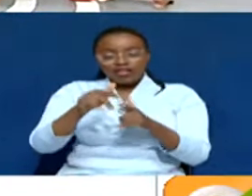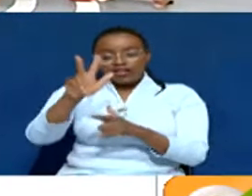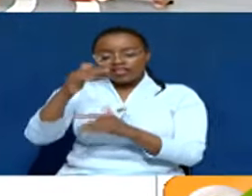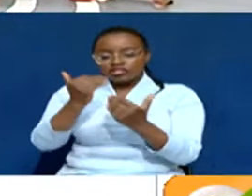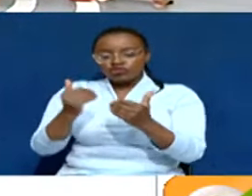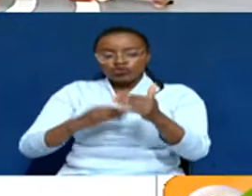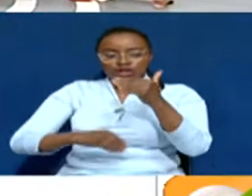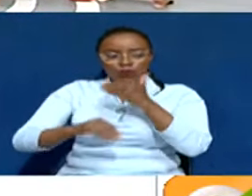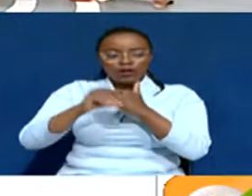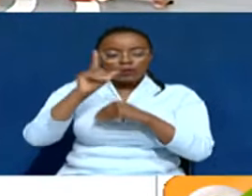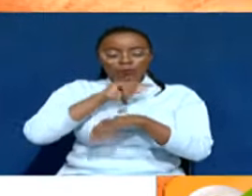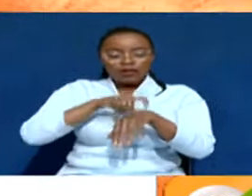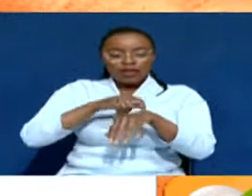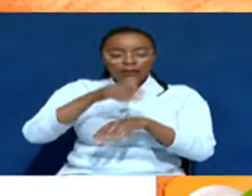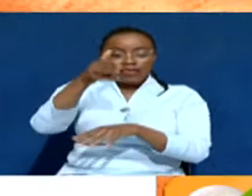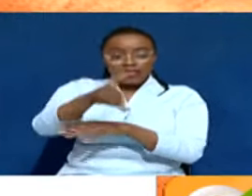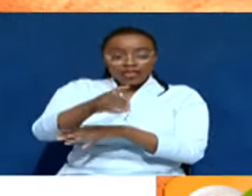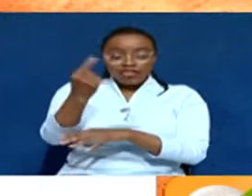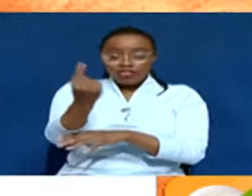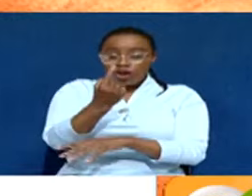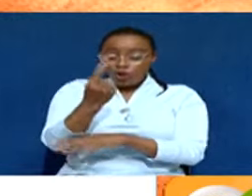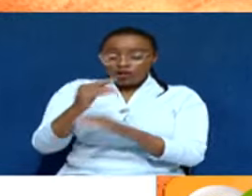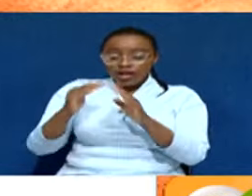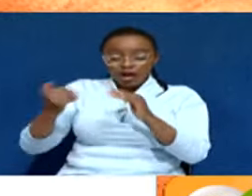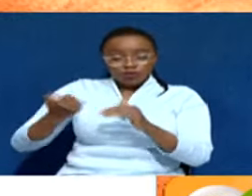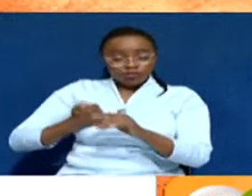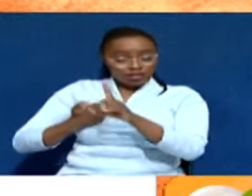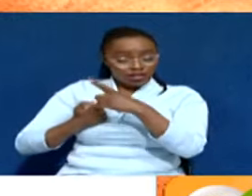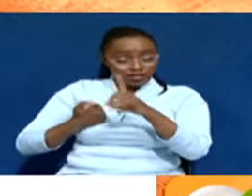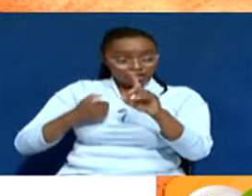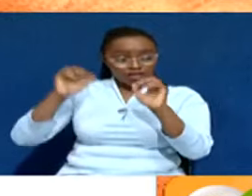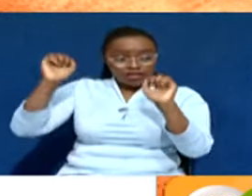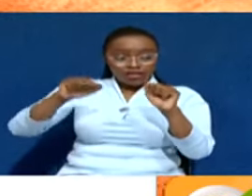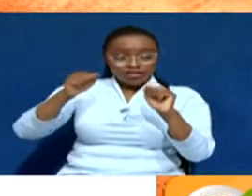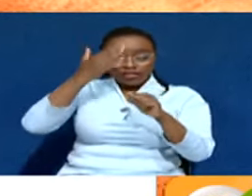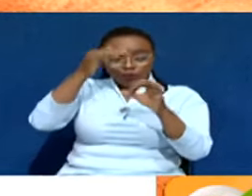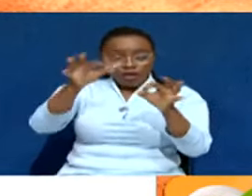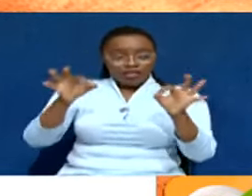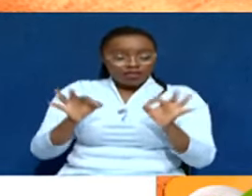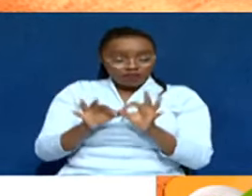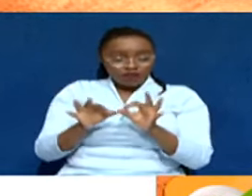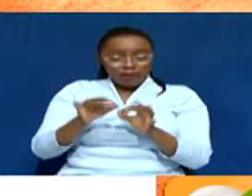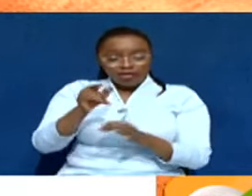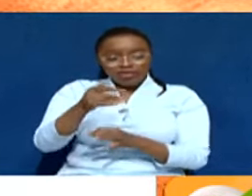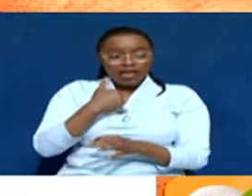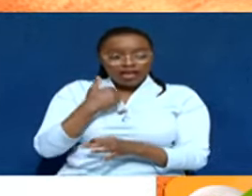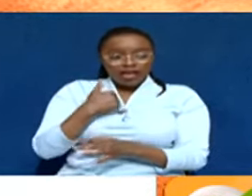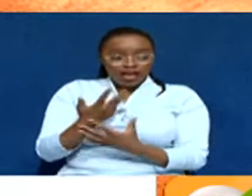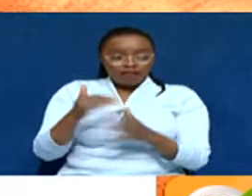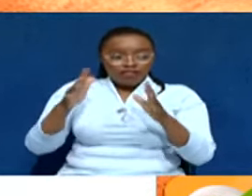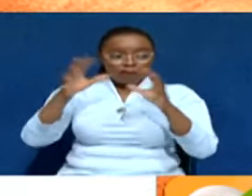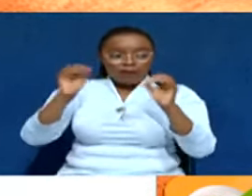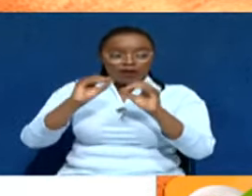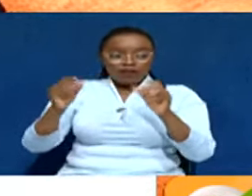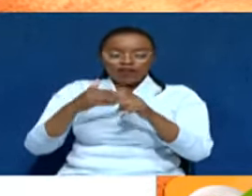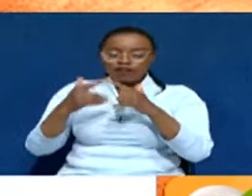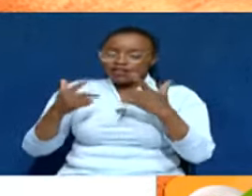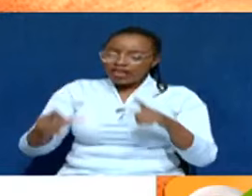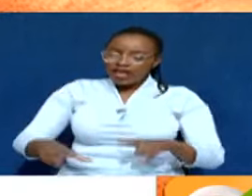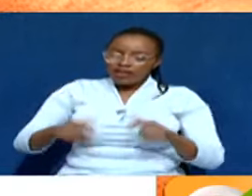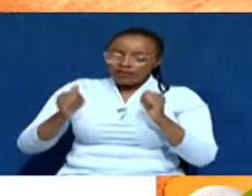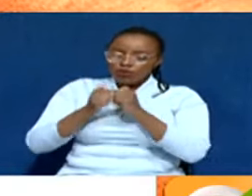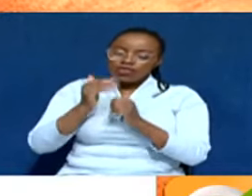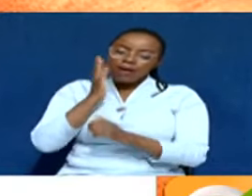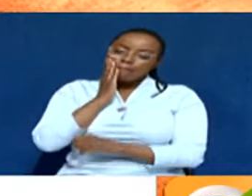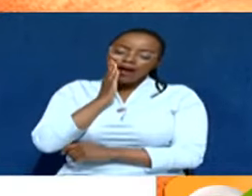wakakuja nikiwa. And you were the only maid? I was the only maid because the family was not big. Was not that big. Wana bado anaishi kwa mama, anaishi